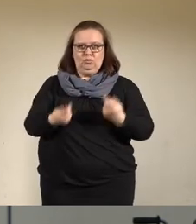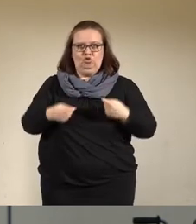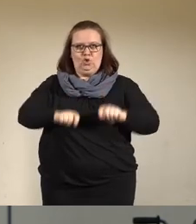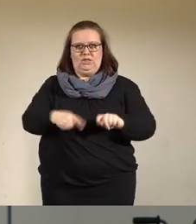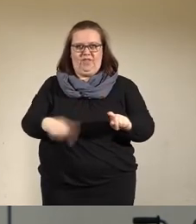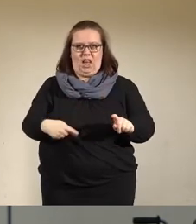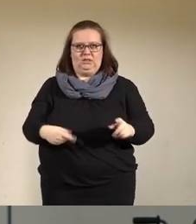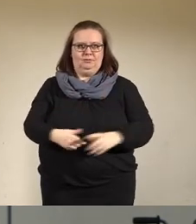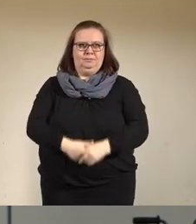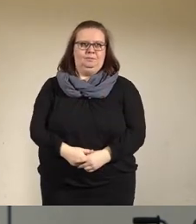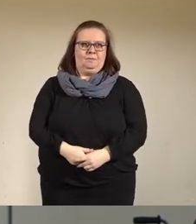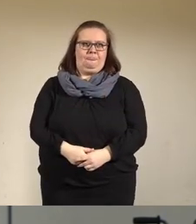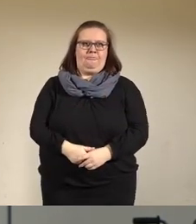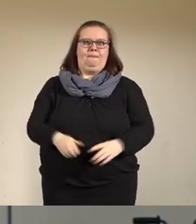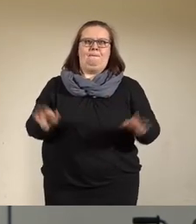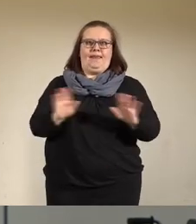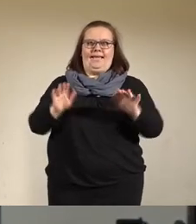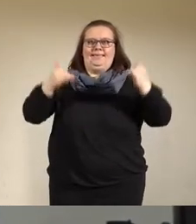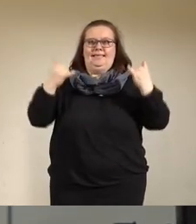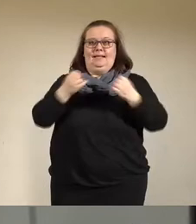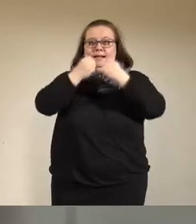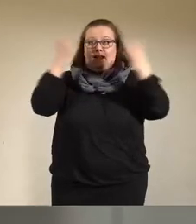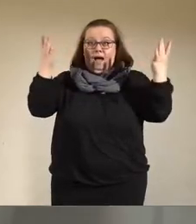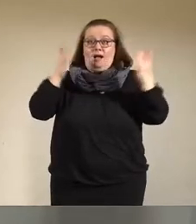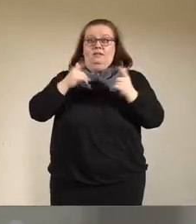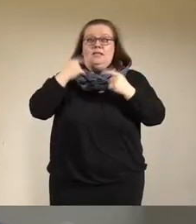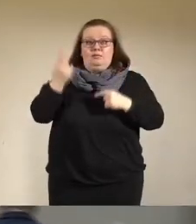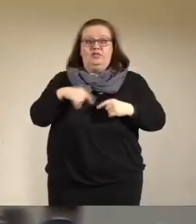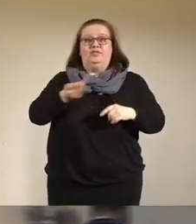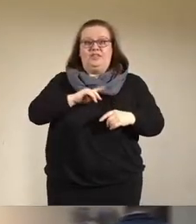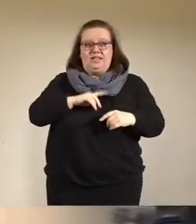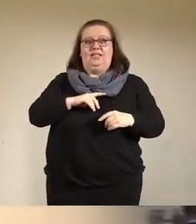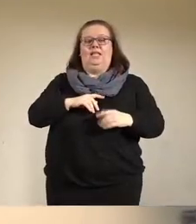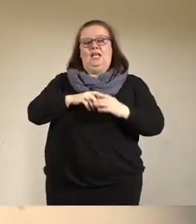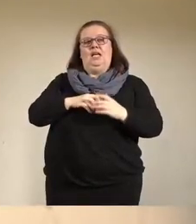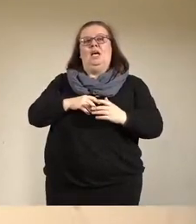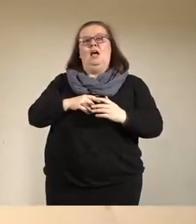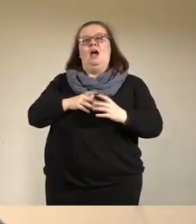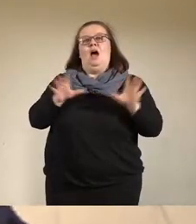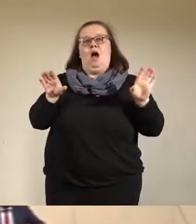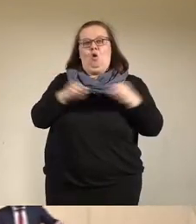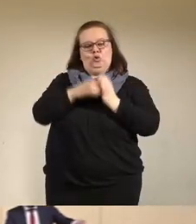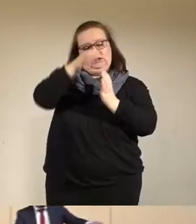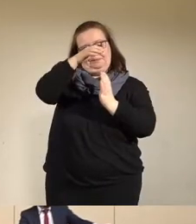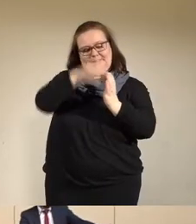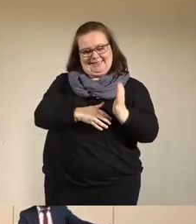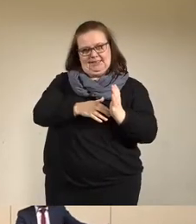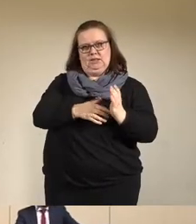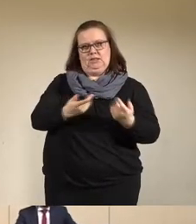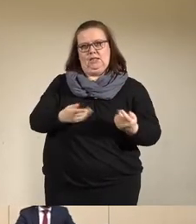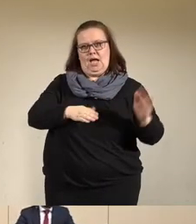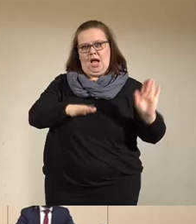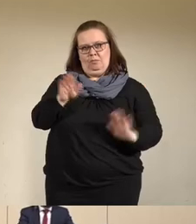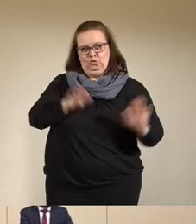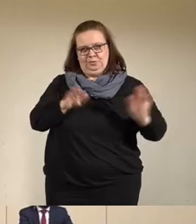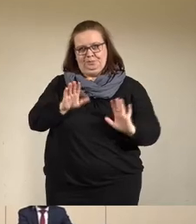Beschluss. Nein, also wir stimmen natürlich selbstverständlich über den federführenden Ausschussbericht ab. Und der